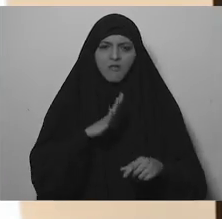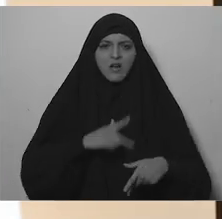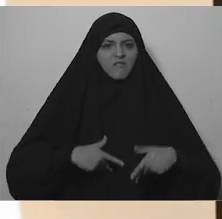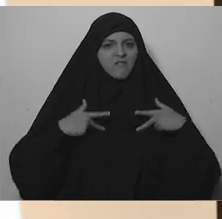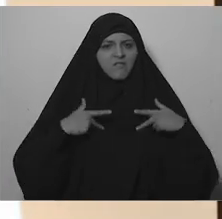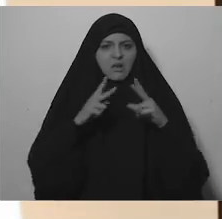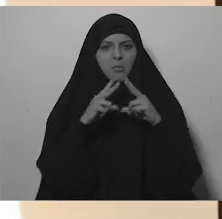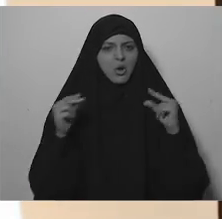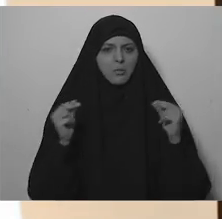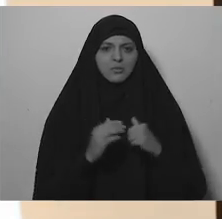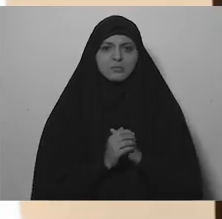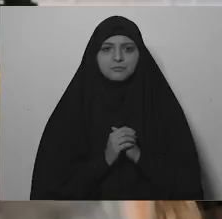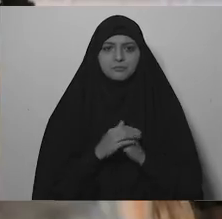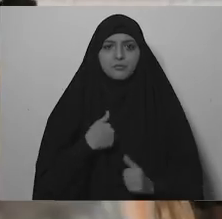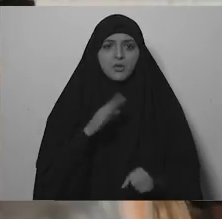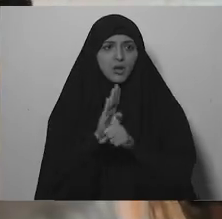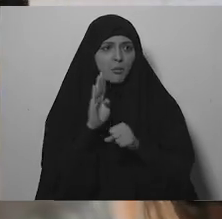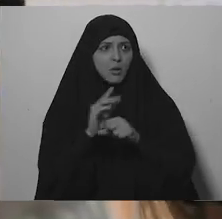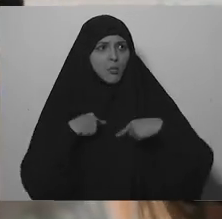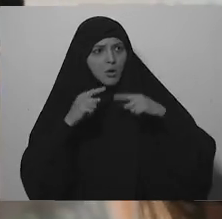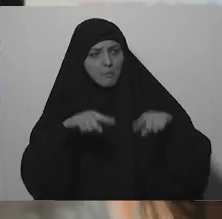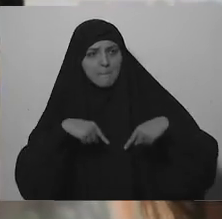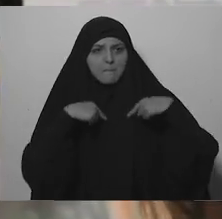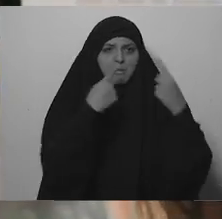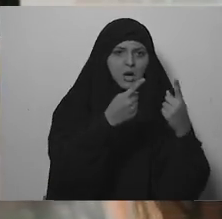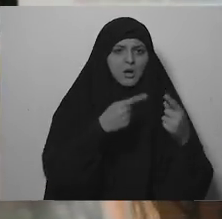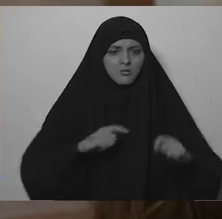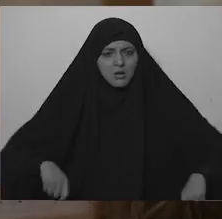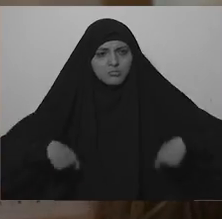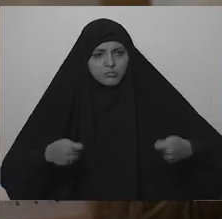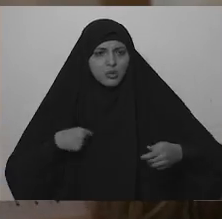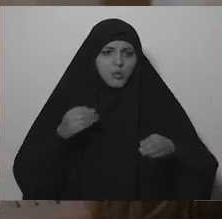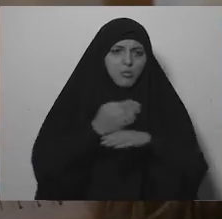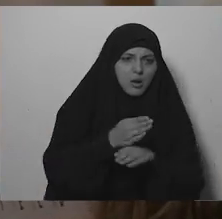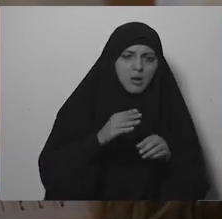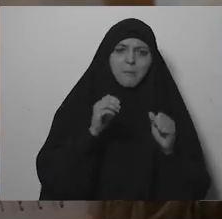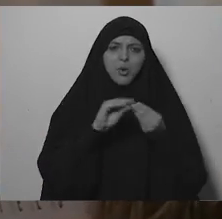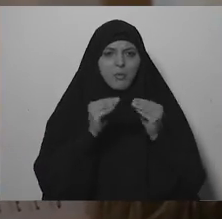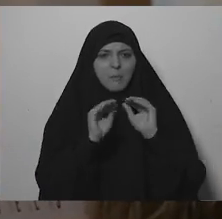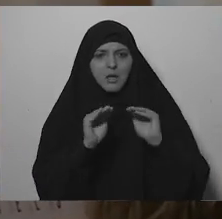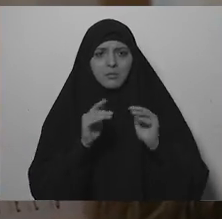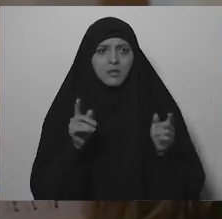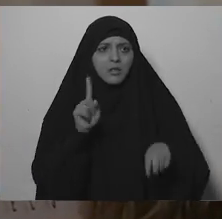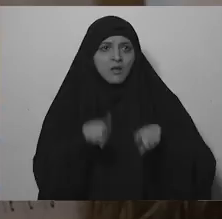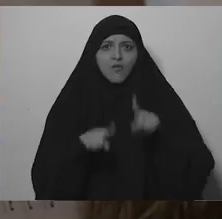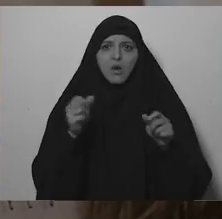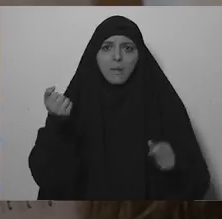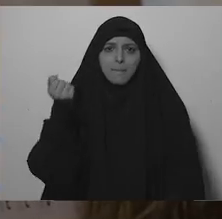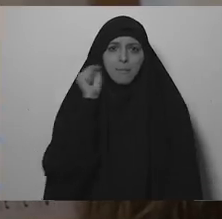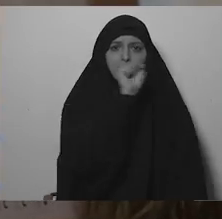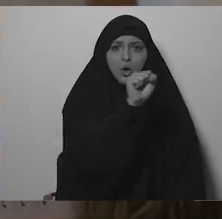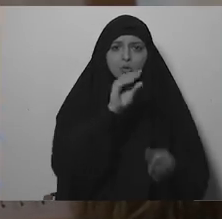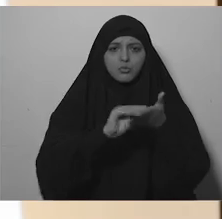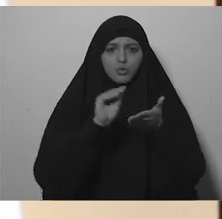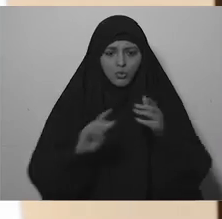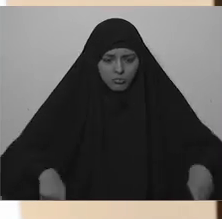minimum pour avoir une vie saine et décente. Un témoignage, là où je vais, j'ai le même problème, aucune accessibilité. Des fois, les